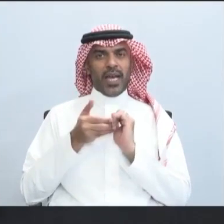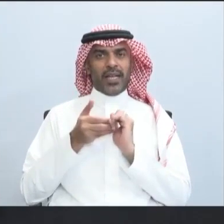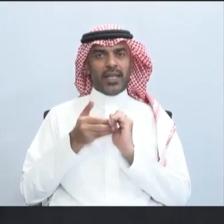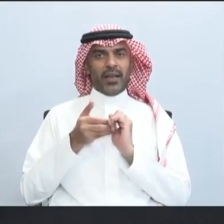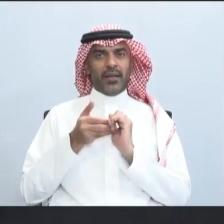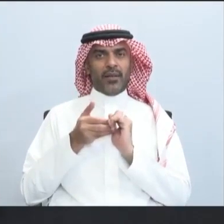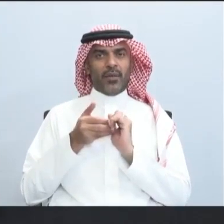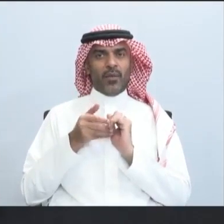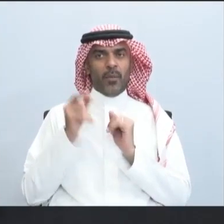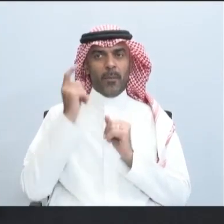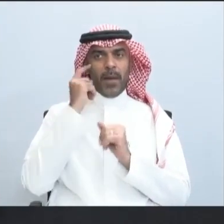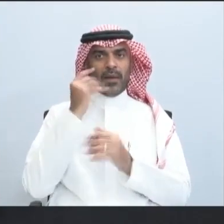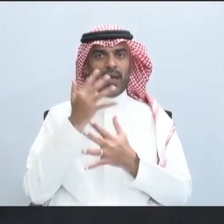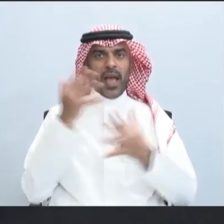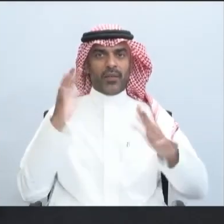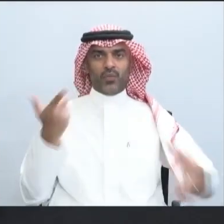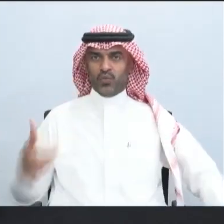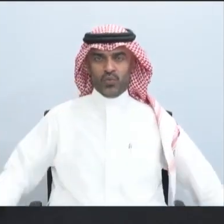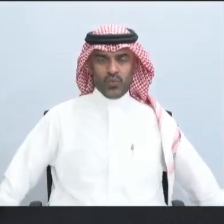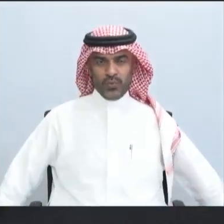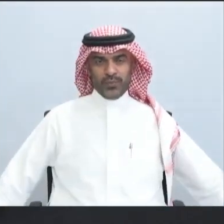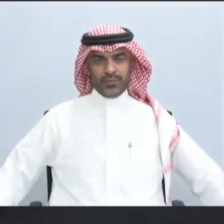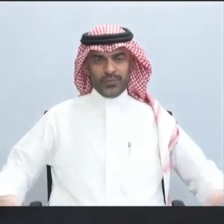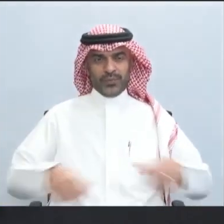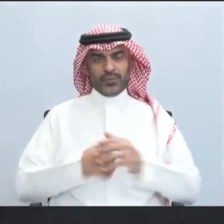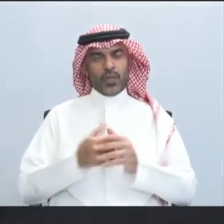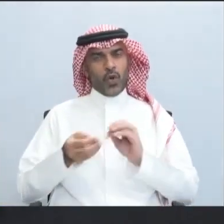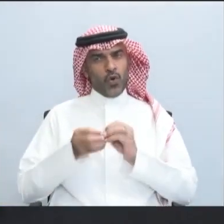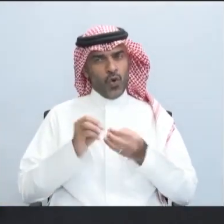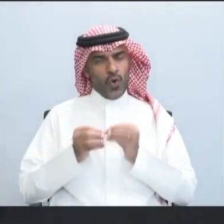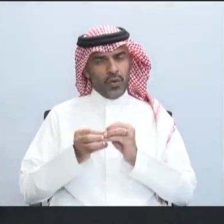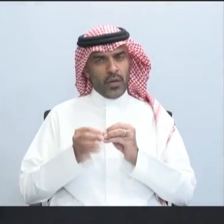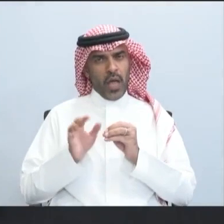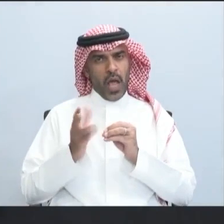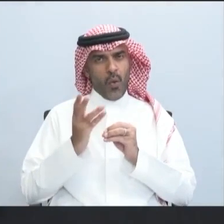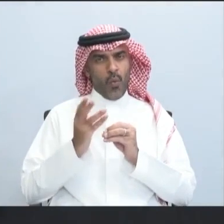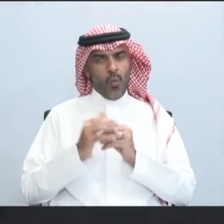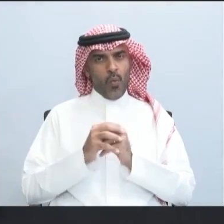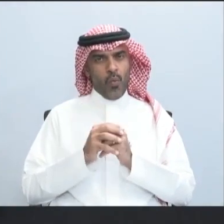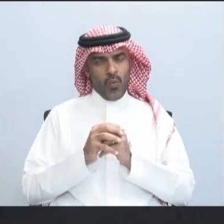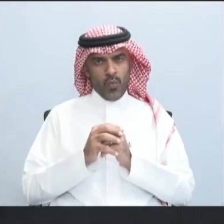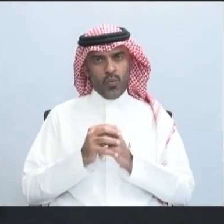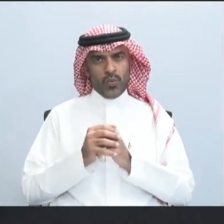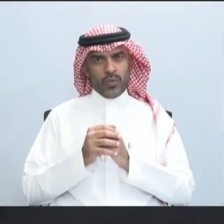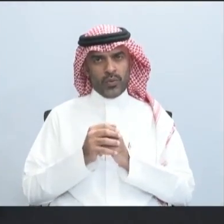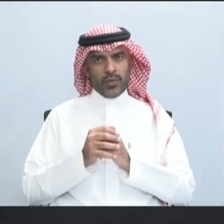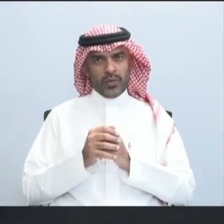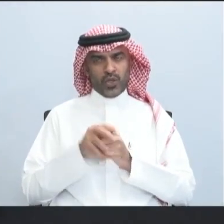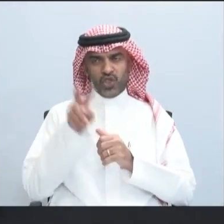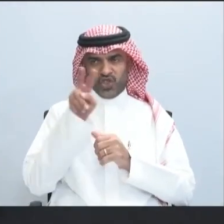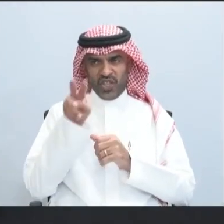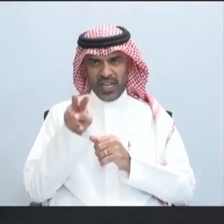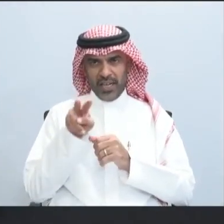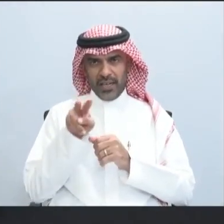للمعرفه اكثر ممتاز اللون ايضا الشكل